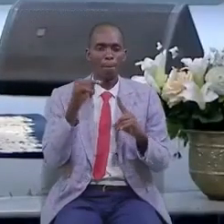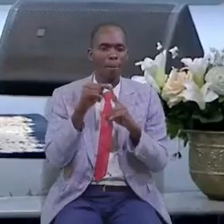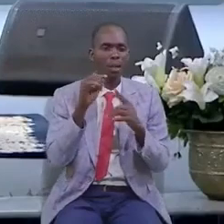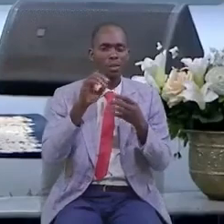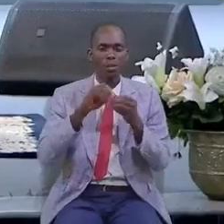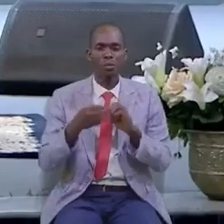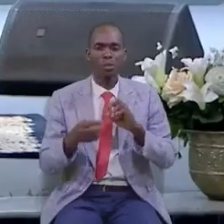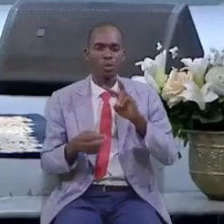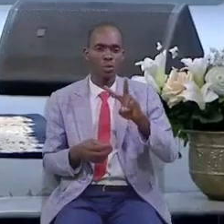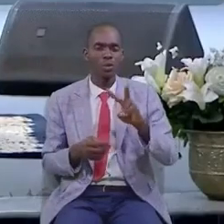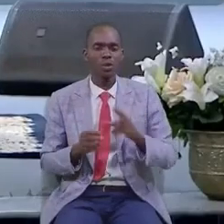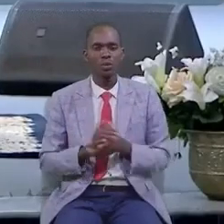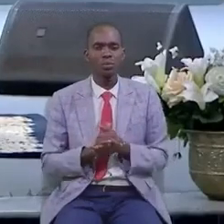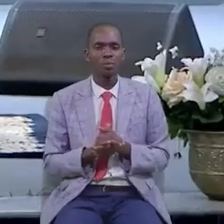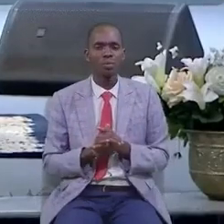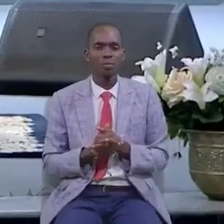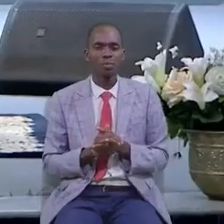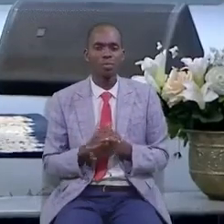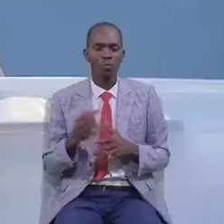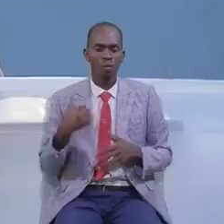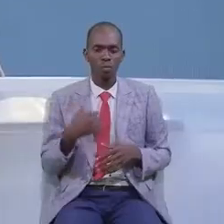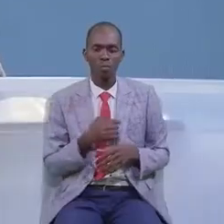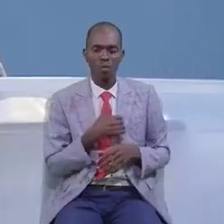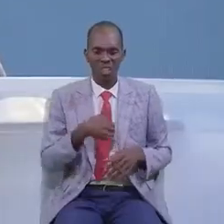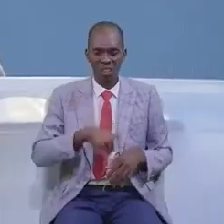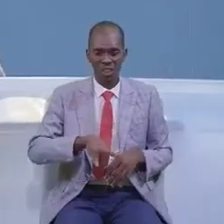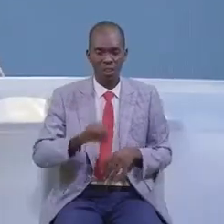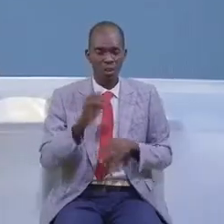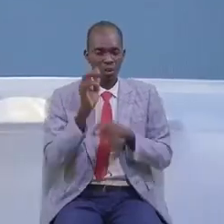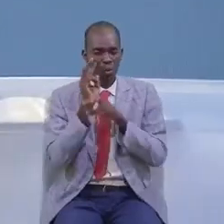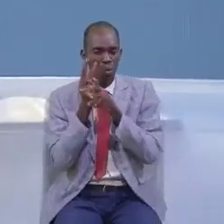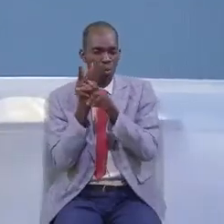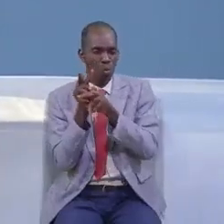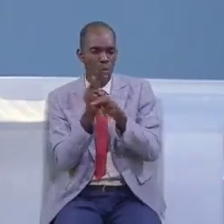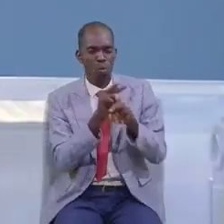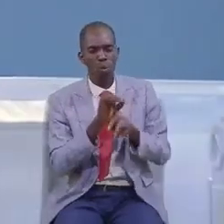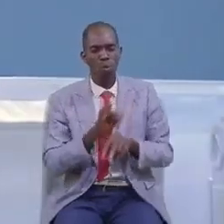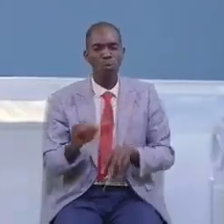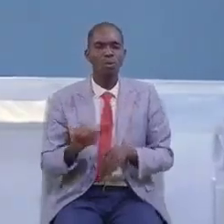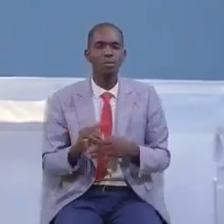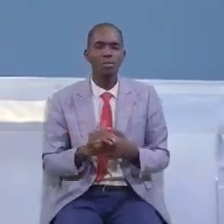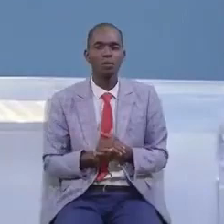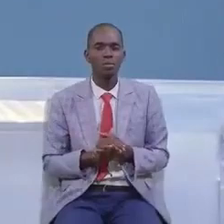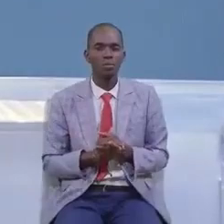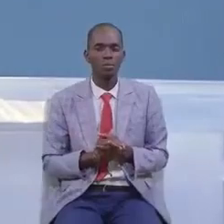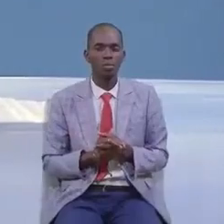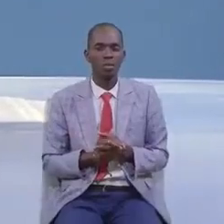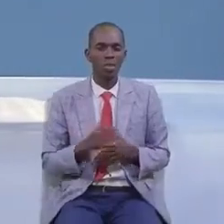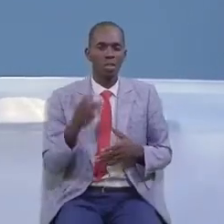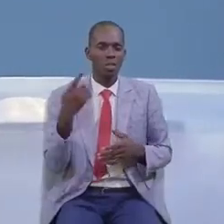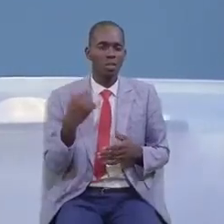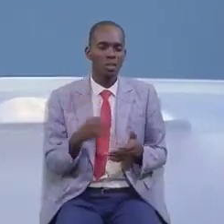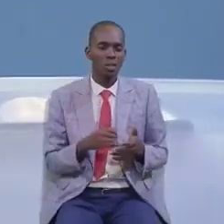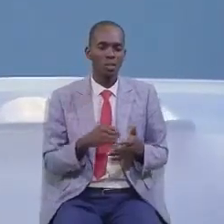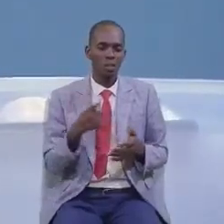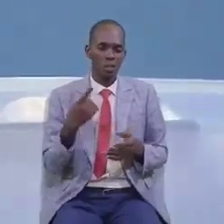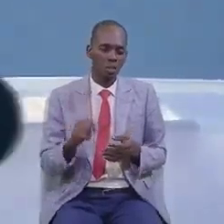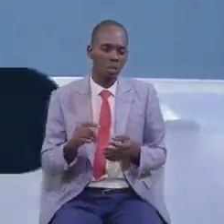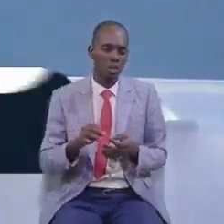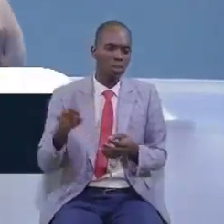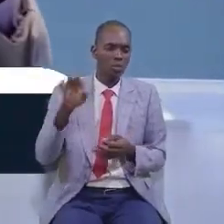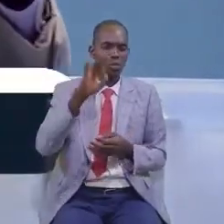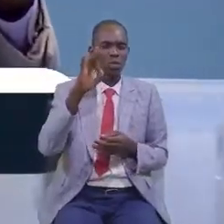మనం రెండవ అంశానికి వస్తున్నాం. ఆయన ఇంకా గమనించుకోమని చెప్తున్నారు. స్పిరిచువల్